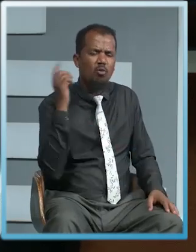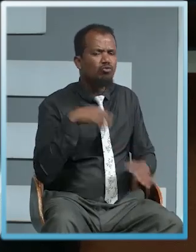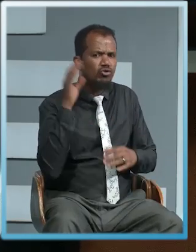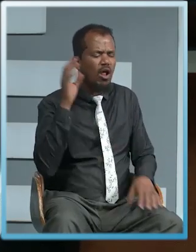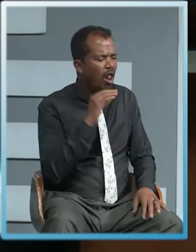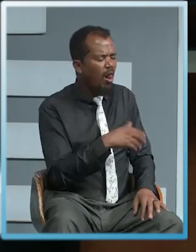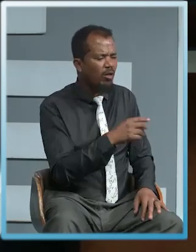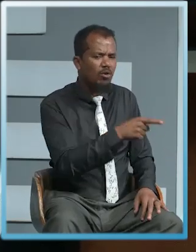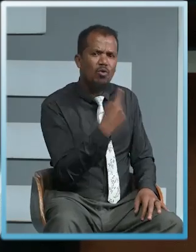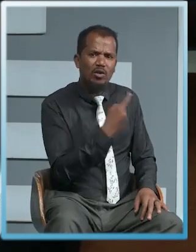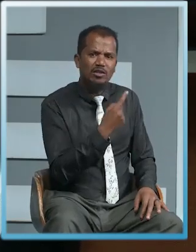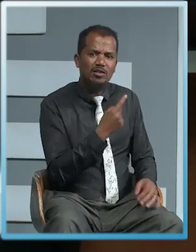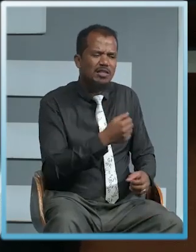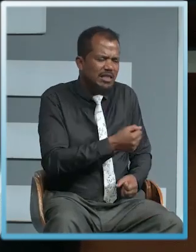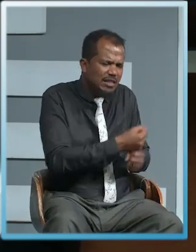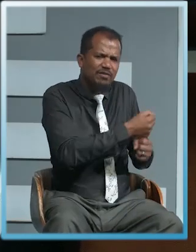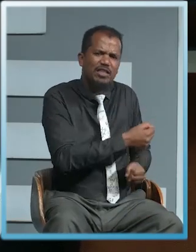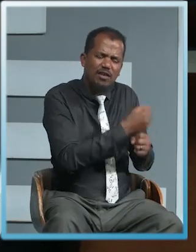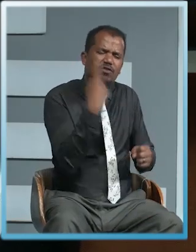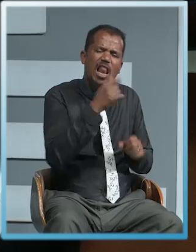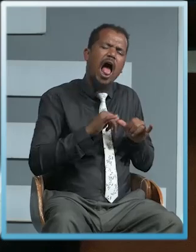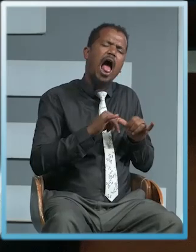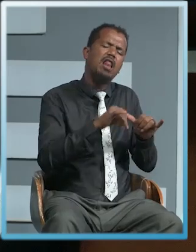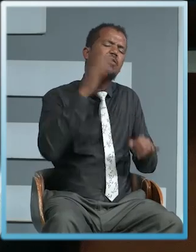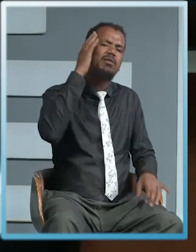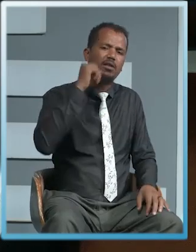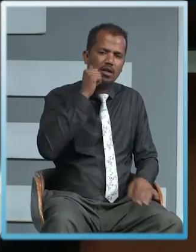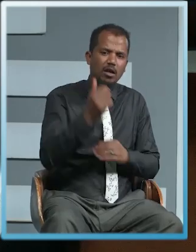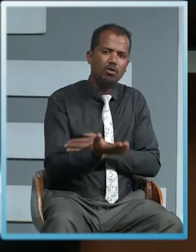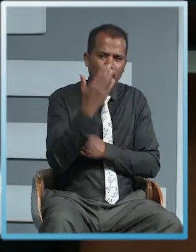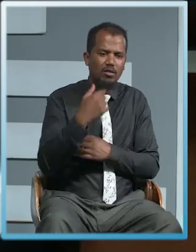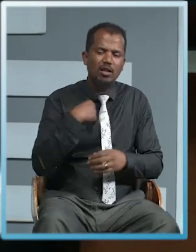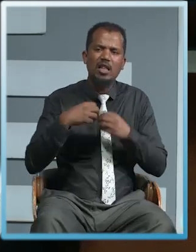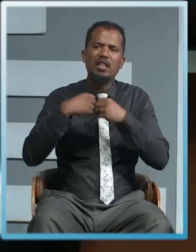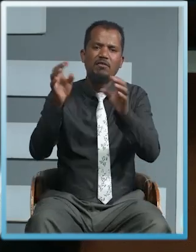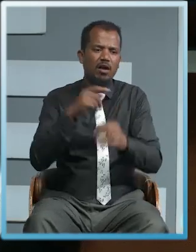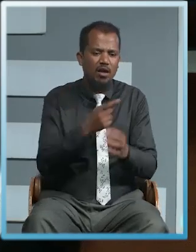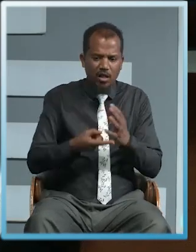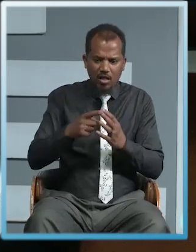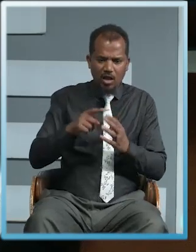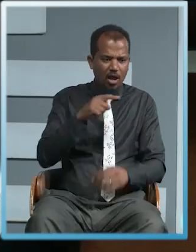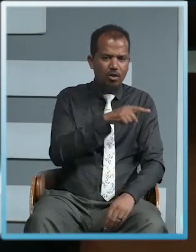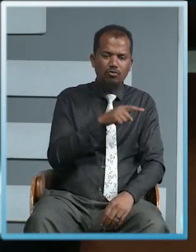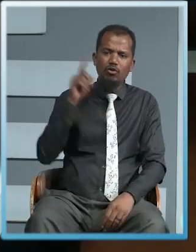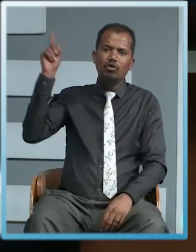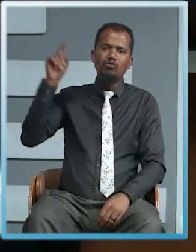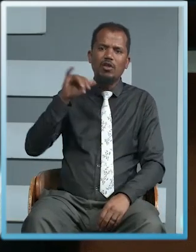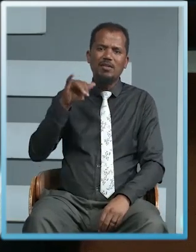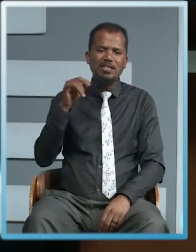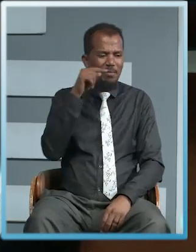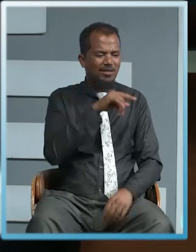ሲሉሽ በቃ ሁልጊዜም አንቺን ሲደግፉ የሚኖሩ ይመስልሻል። ነገ ጠዋት ደግሞ እኔ ጠፍቼ አንቺ ተራ ሲሆን በአንቺ ላይ ደግሞ